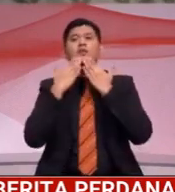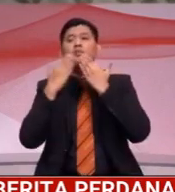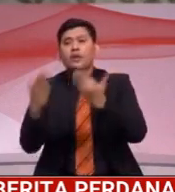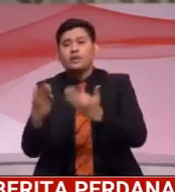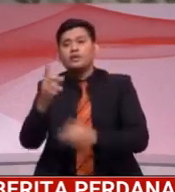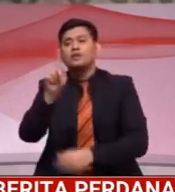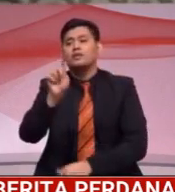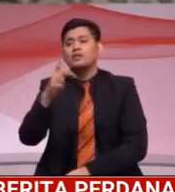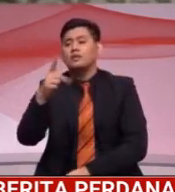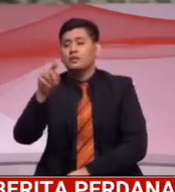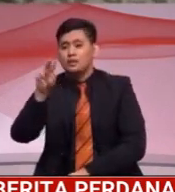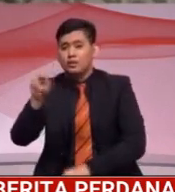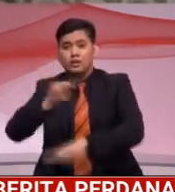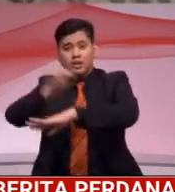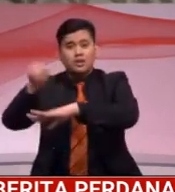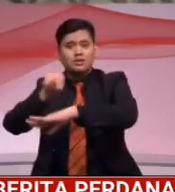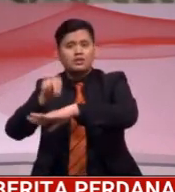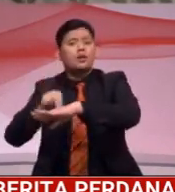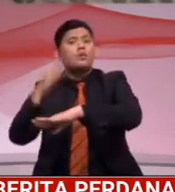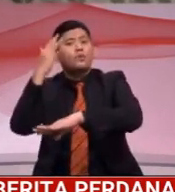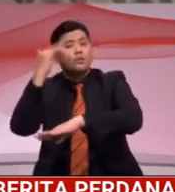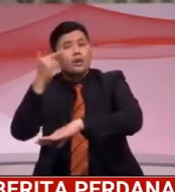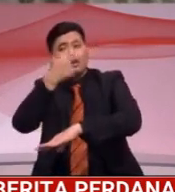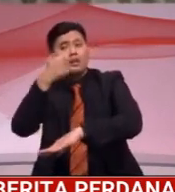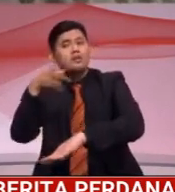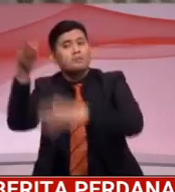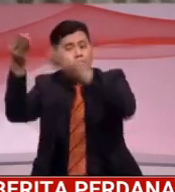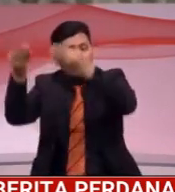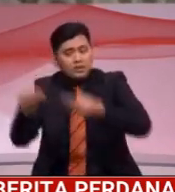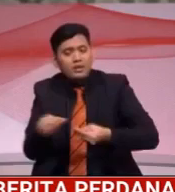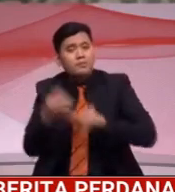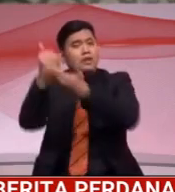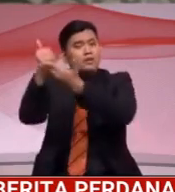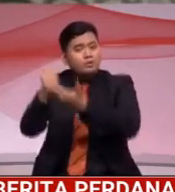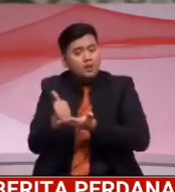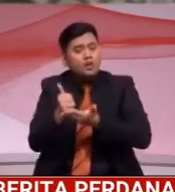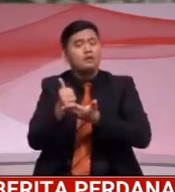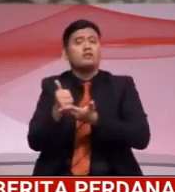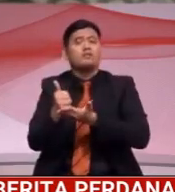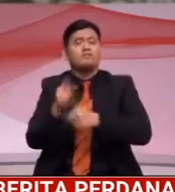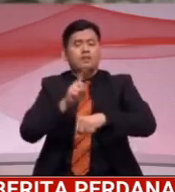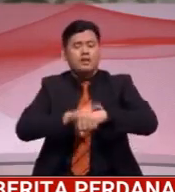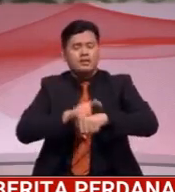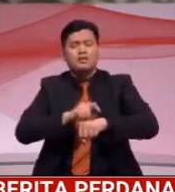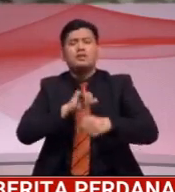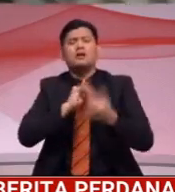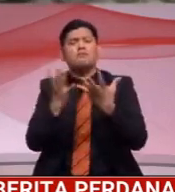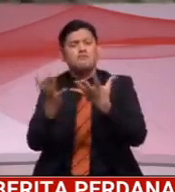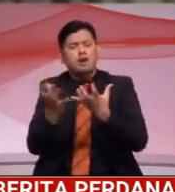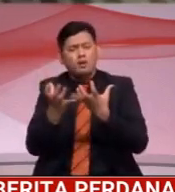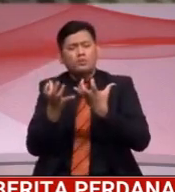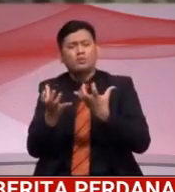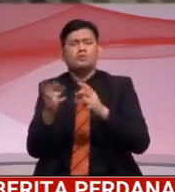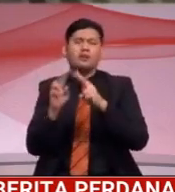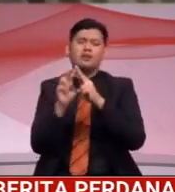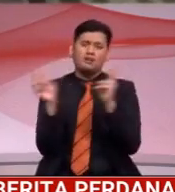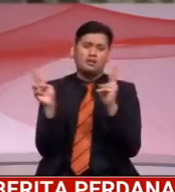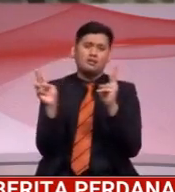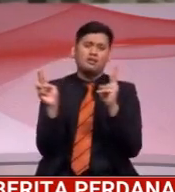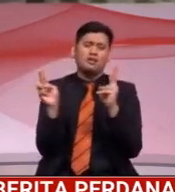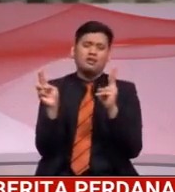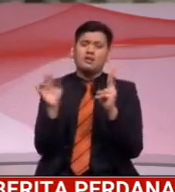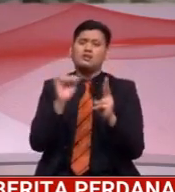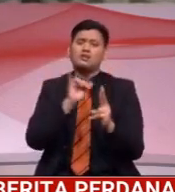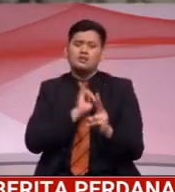Nasional kerana bantuan ini tiba pada saat-saat yang begitu terdesak, dan